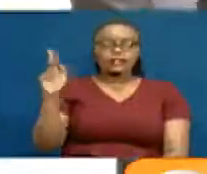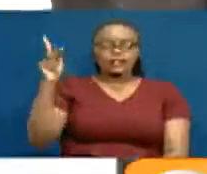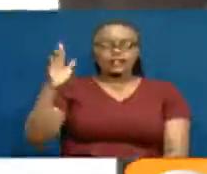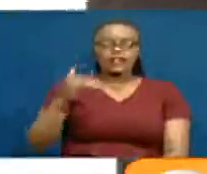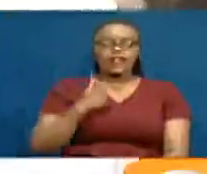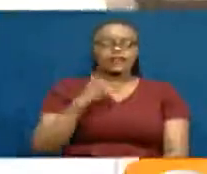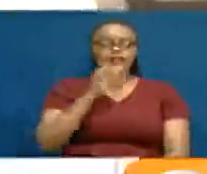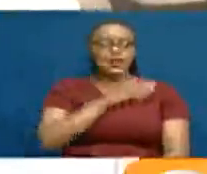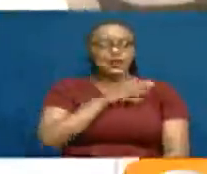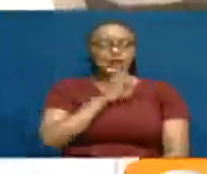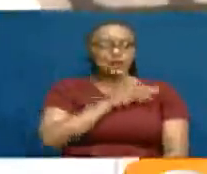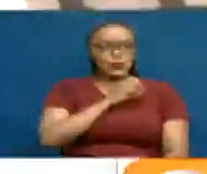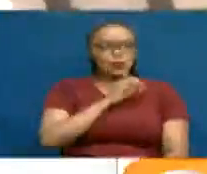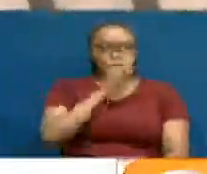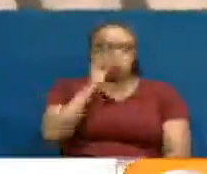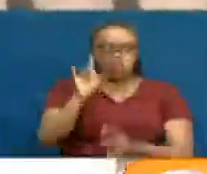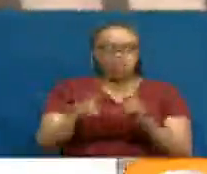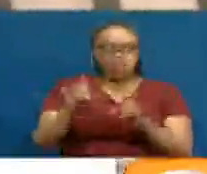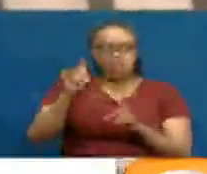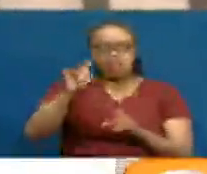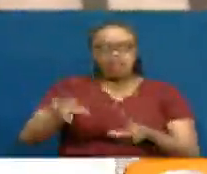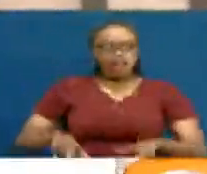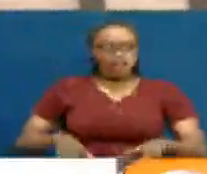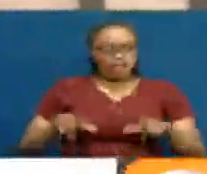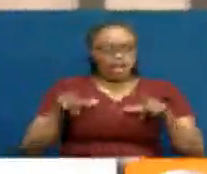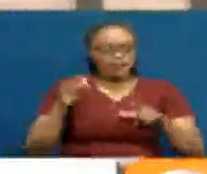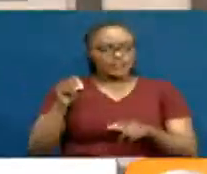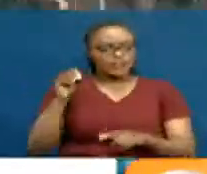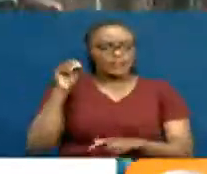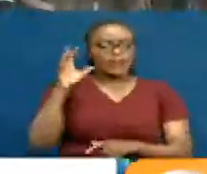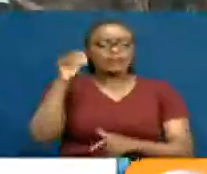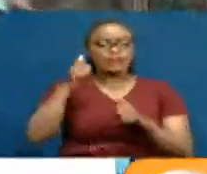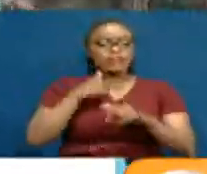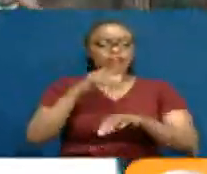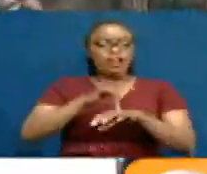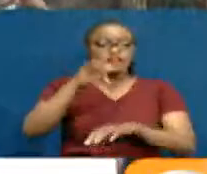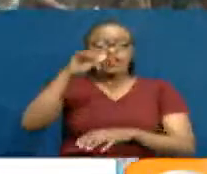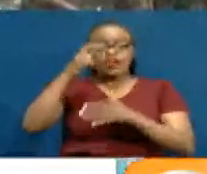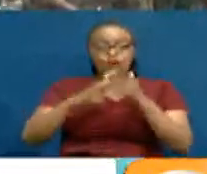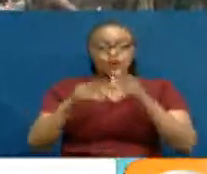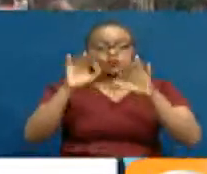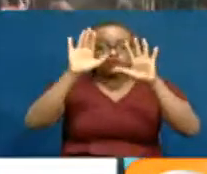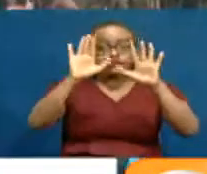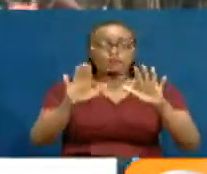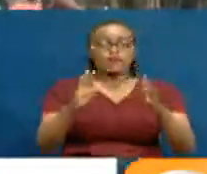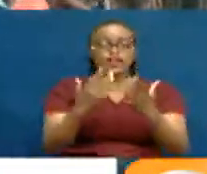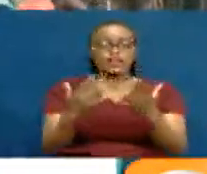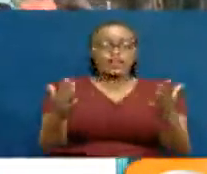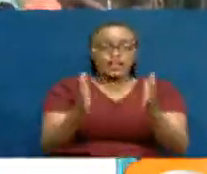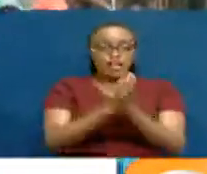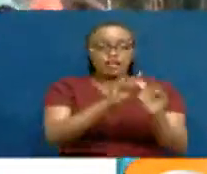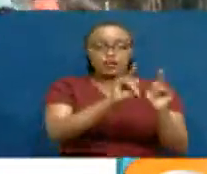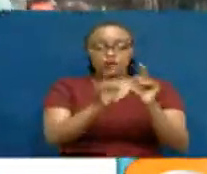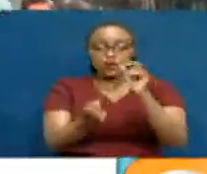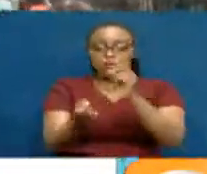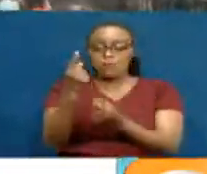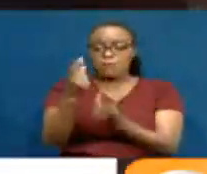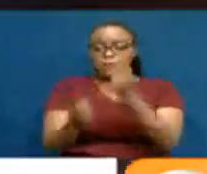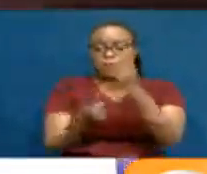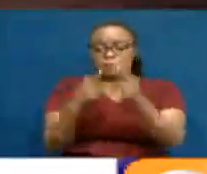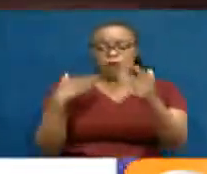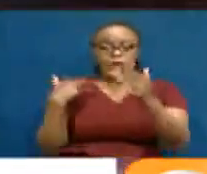wamekuwa wakilalamikia kupanda kwa gharama ya maisha ambayo imeathiri bei ya bidhaa muhimu na mfumuko wa bei